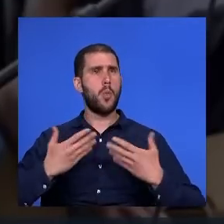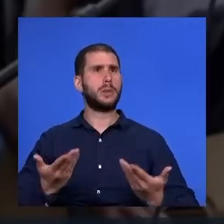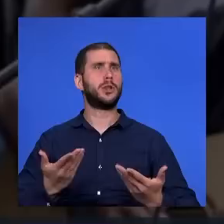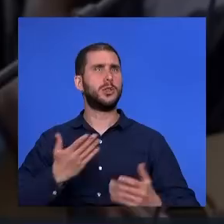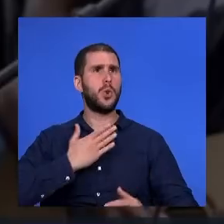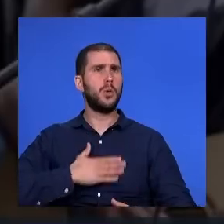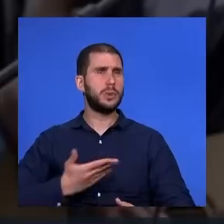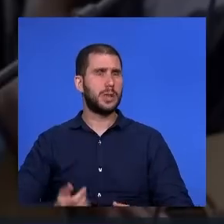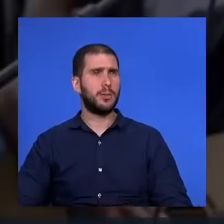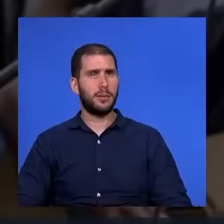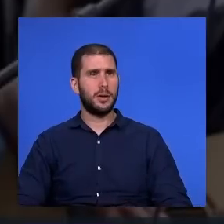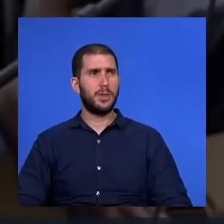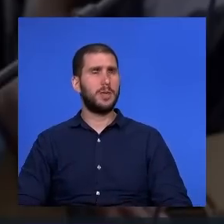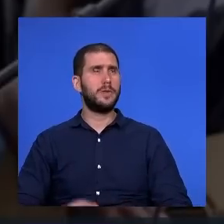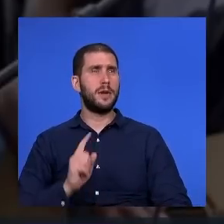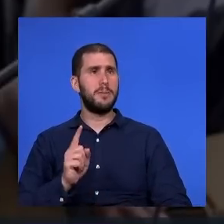וסרט שהיא רוצה.